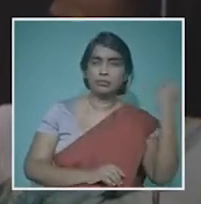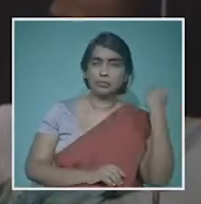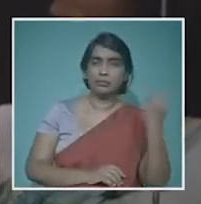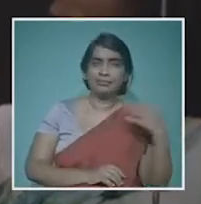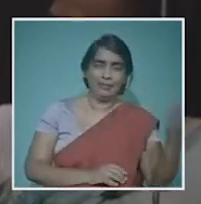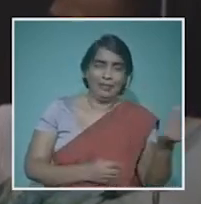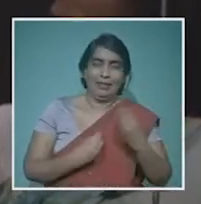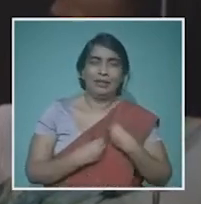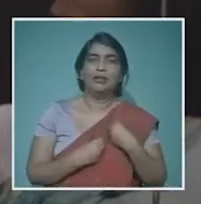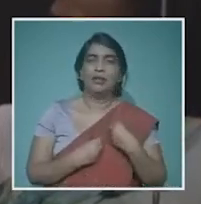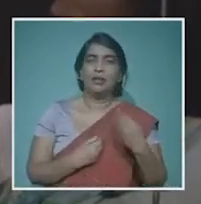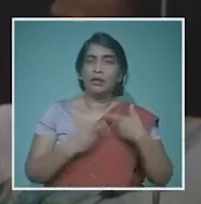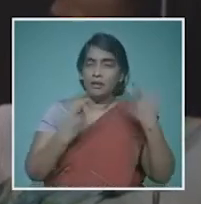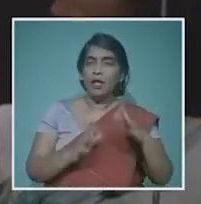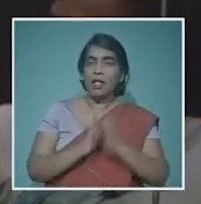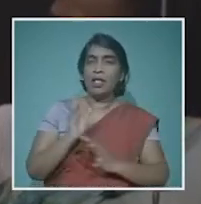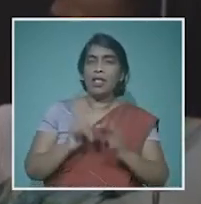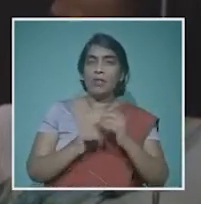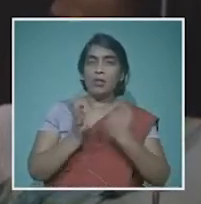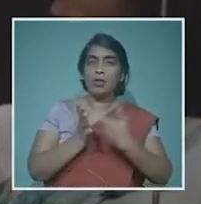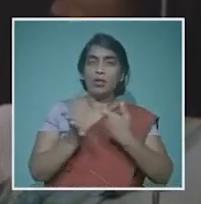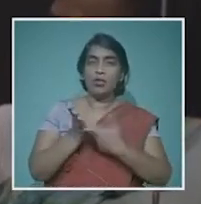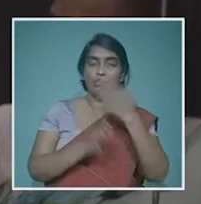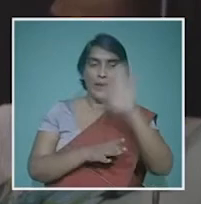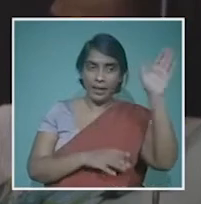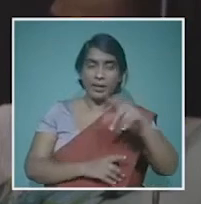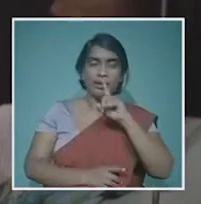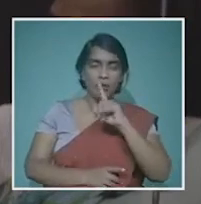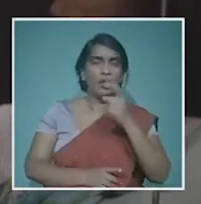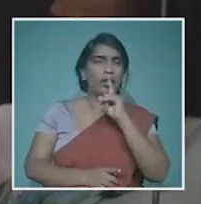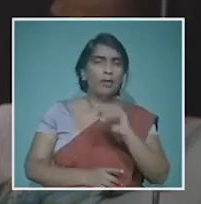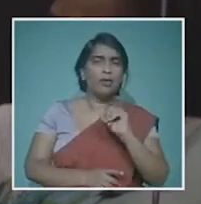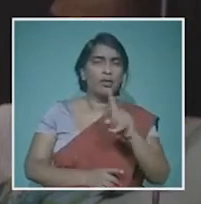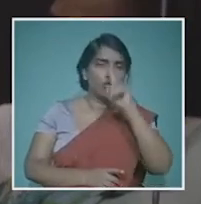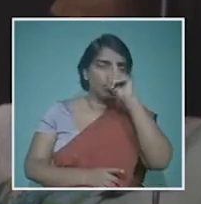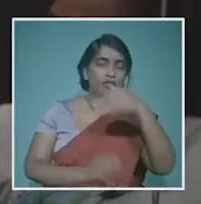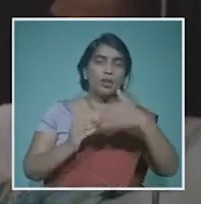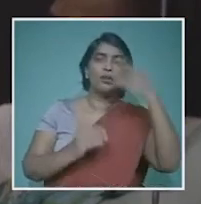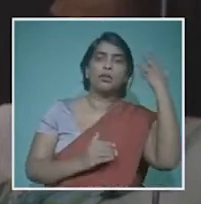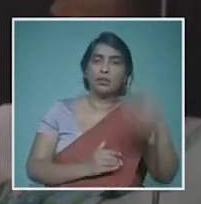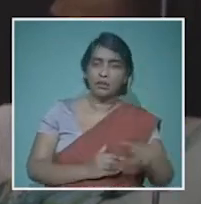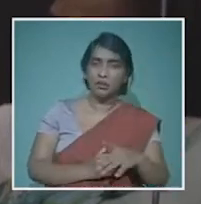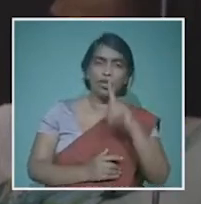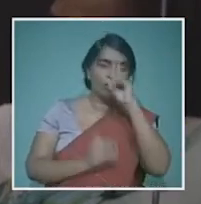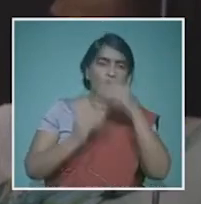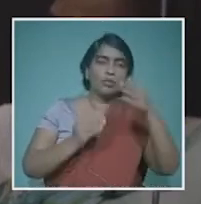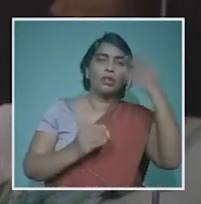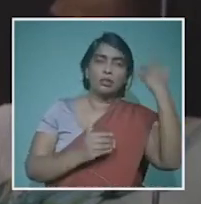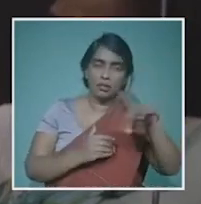ඉල්ලගෙන. මට ඉවරුනහම ඇමතිතුමා කාමරේට එන්න කියලා ඇහුවා. ඇයි එහෙම කිව්වේ කියලා. කියලා සතියකින් මැරුණා. කියලා සතියකින්